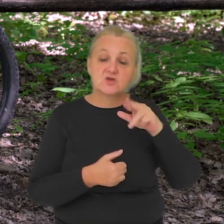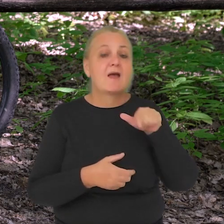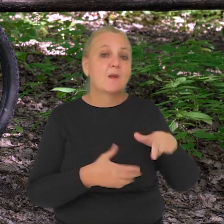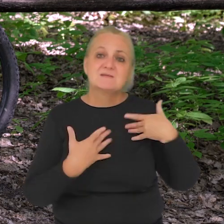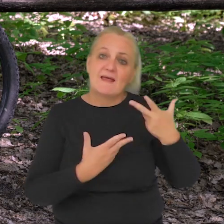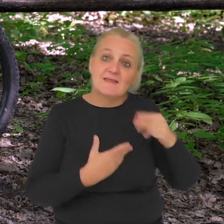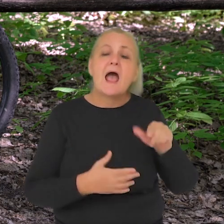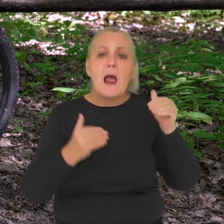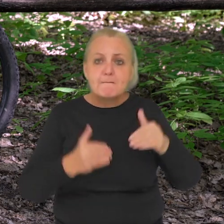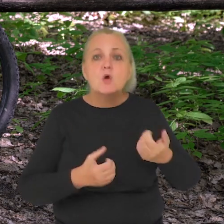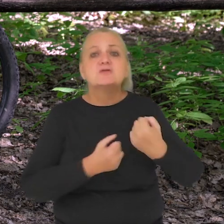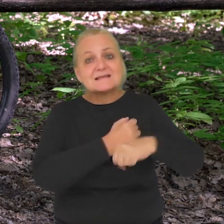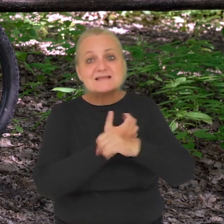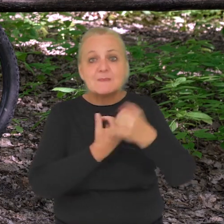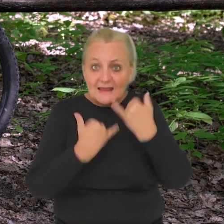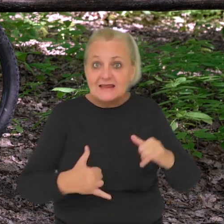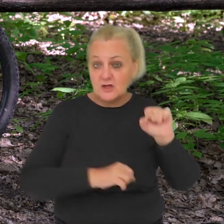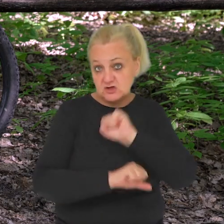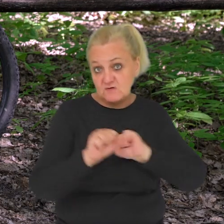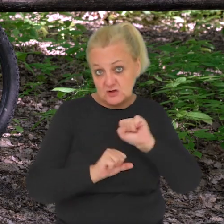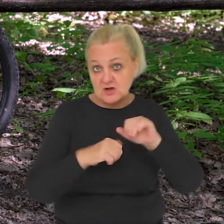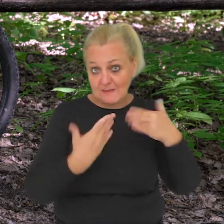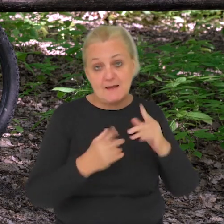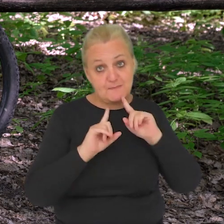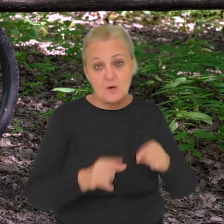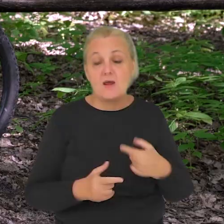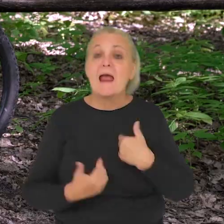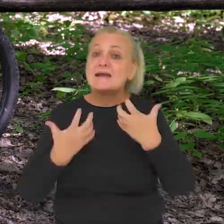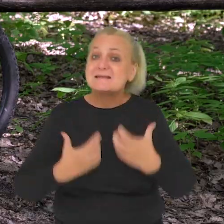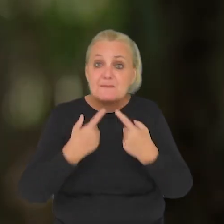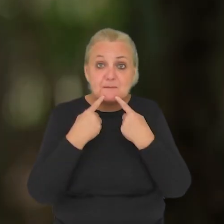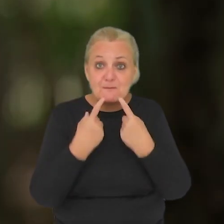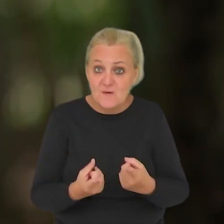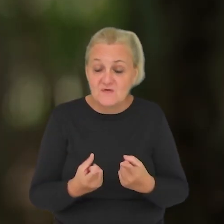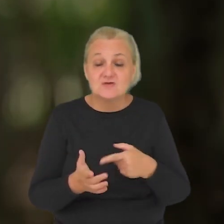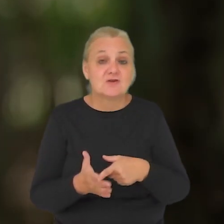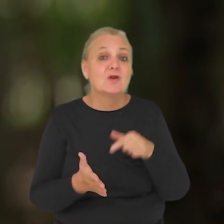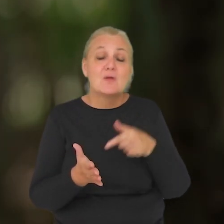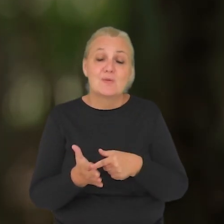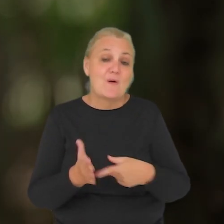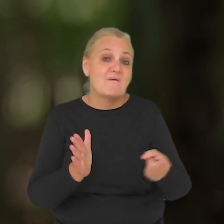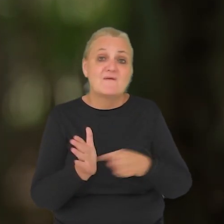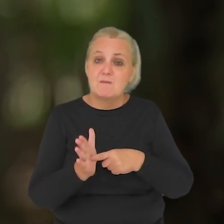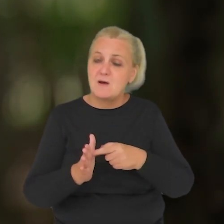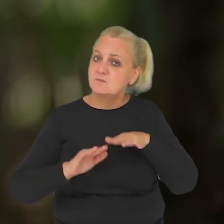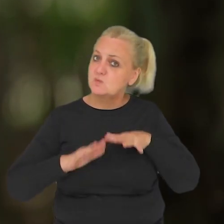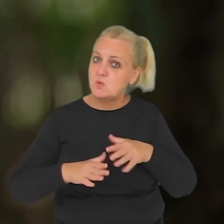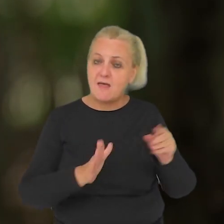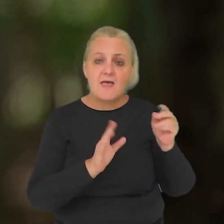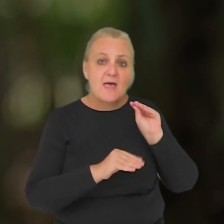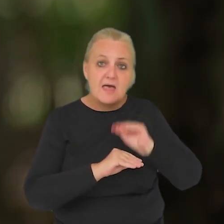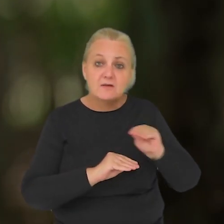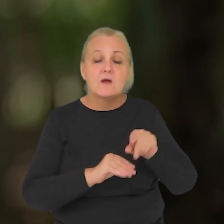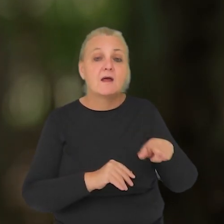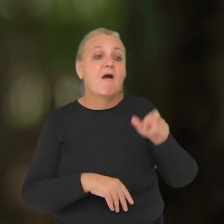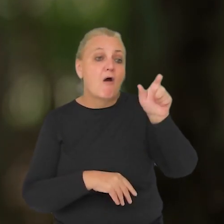cukrzycowej, to dla niego spacerowanie nie, ale znajdą się inne ćwiczenia, do których zachęcamy. Chcę podkreślić, że wymaga to dużej